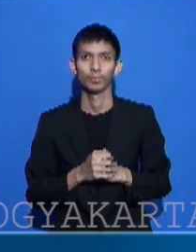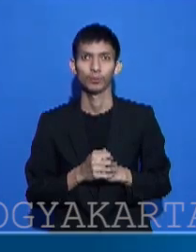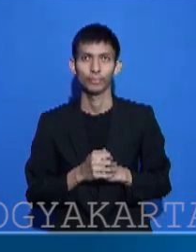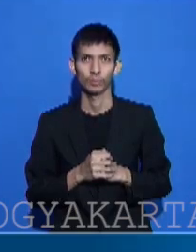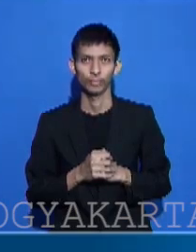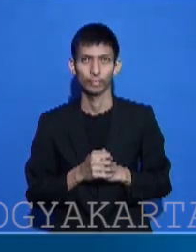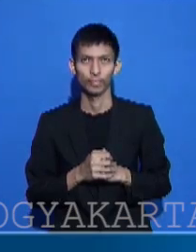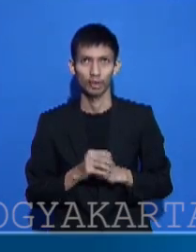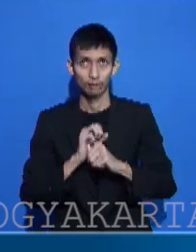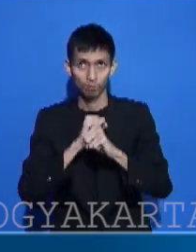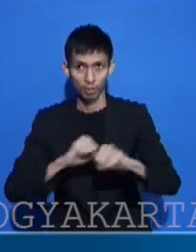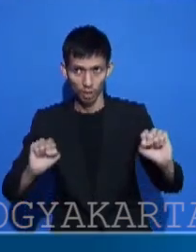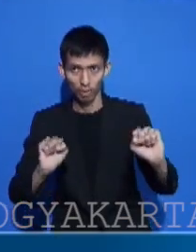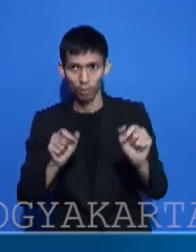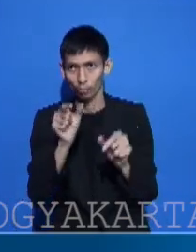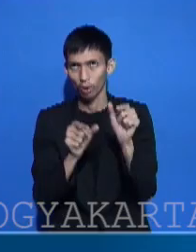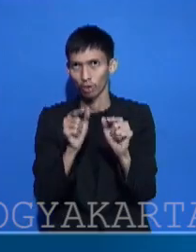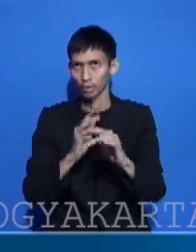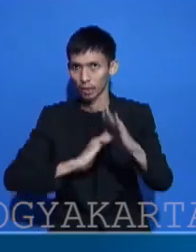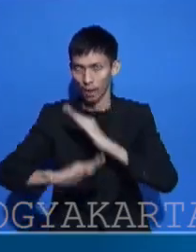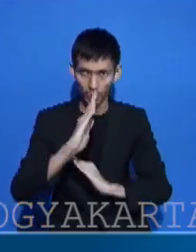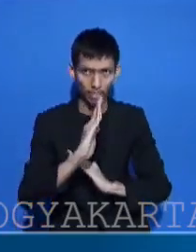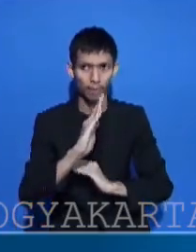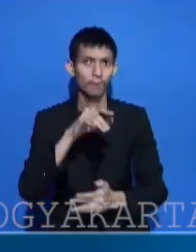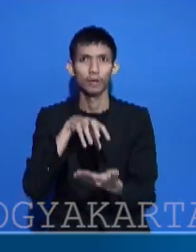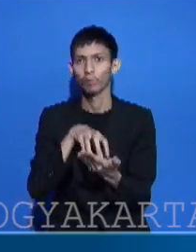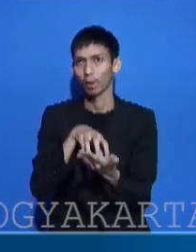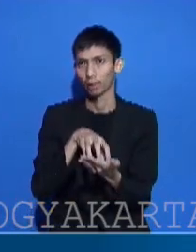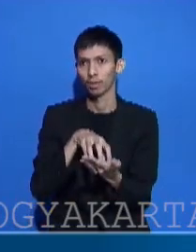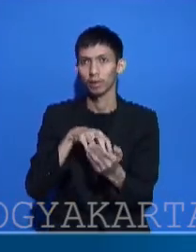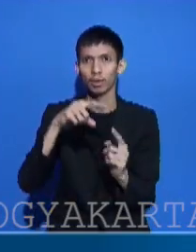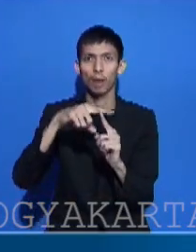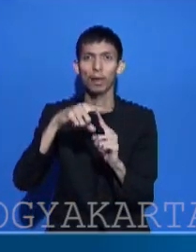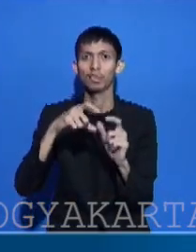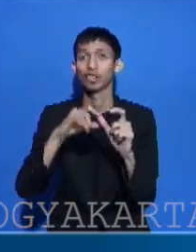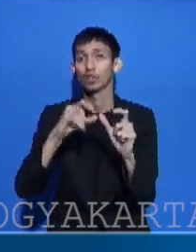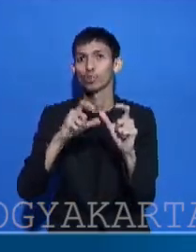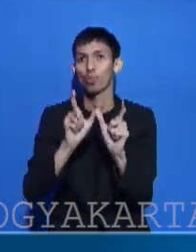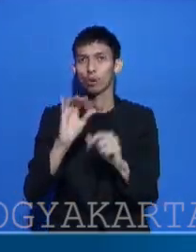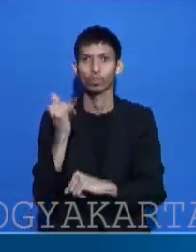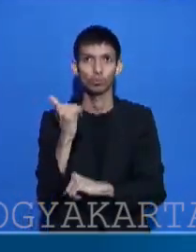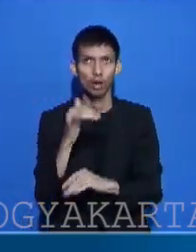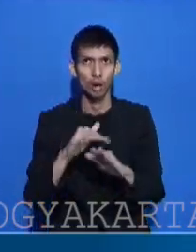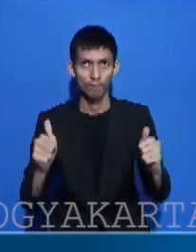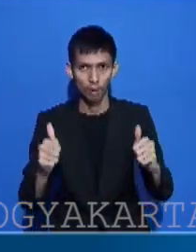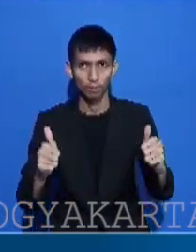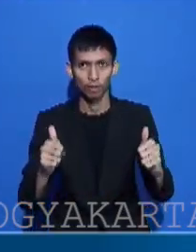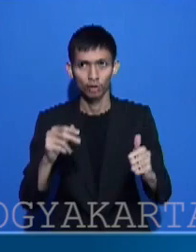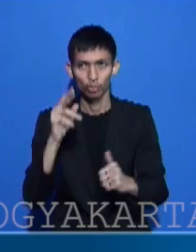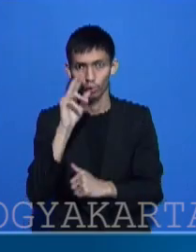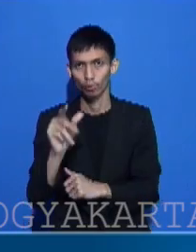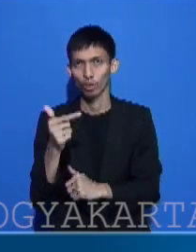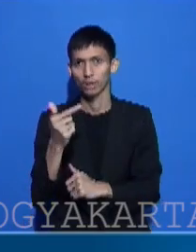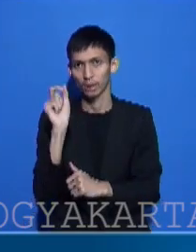Evakuasi ratusan pesilat yang terkepung di Pendopo Taman Siswa Kota Yogyakarta akhirnya selesai dilakukan polisi pada Senin dini